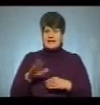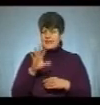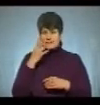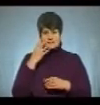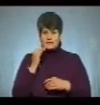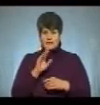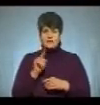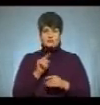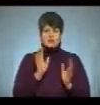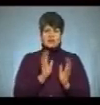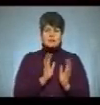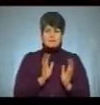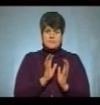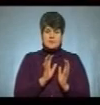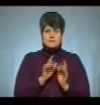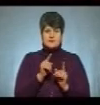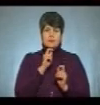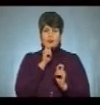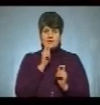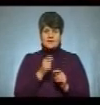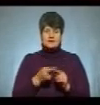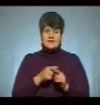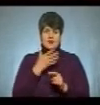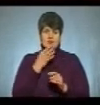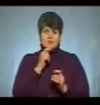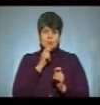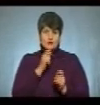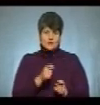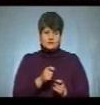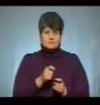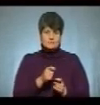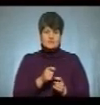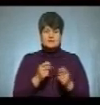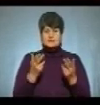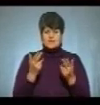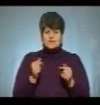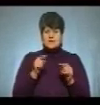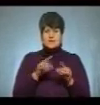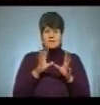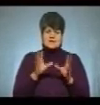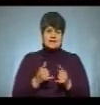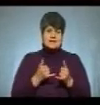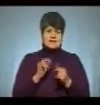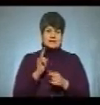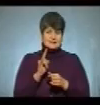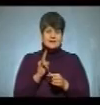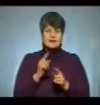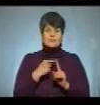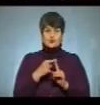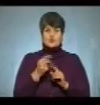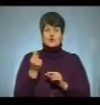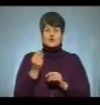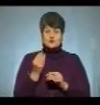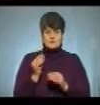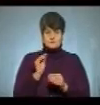що про них дбають і їм подарили такі гарні подарунки. Ну там, звичайно, все для дитини. І ще плюс грошова